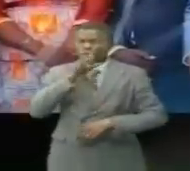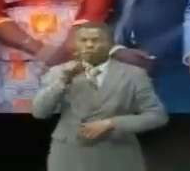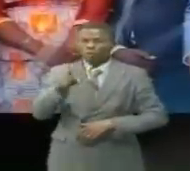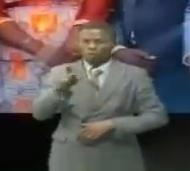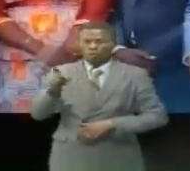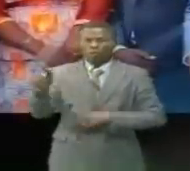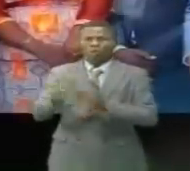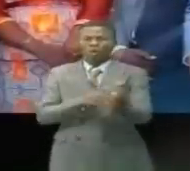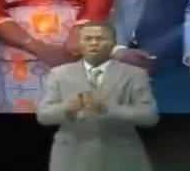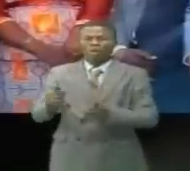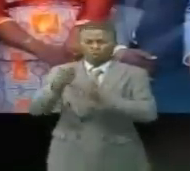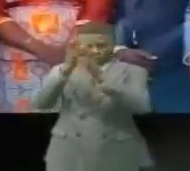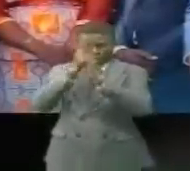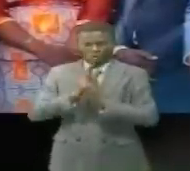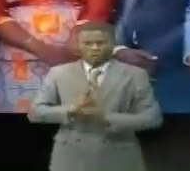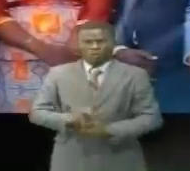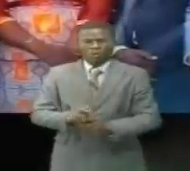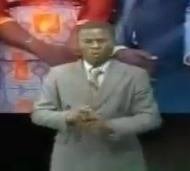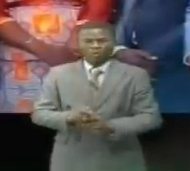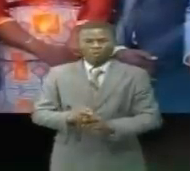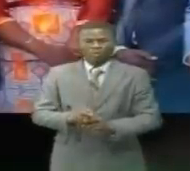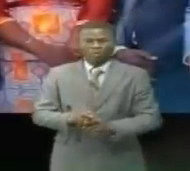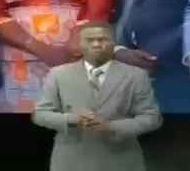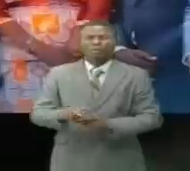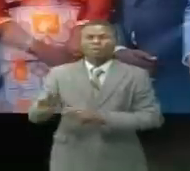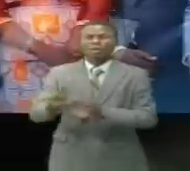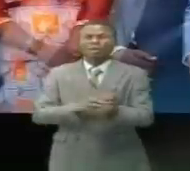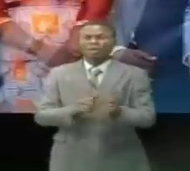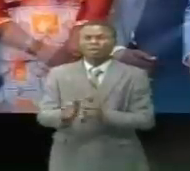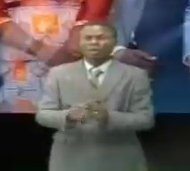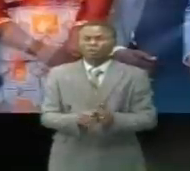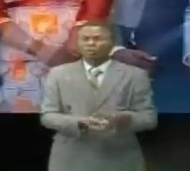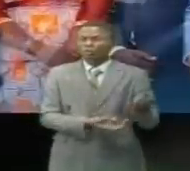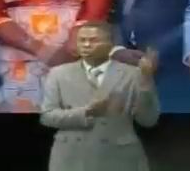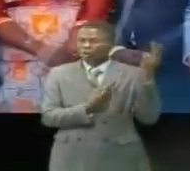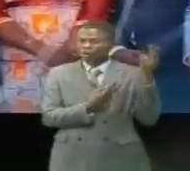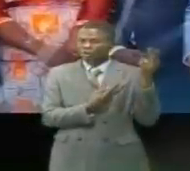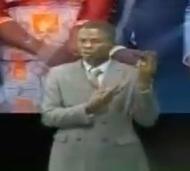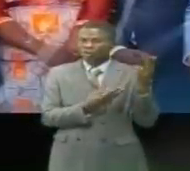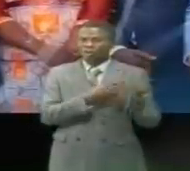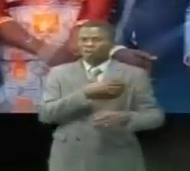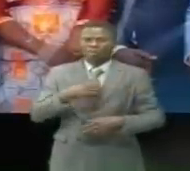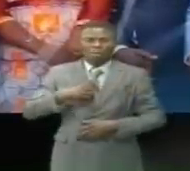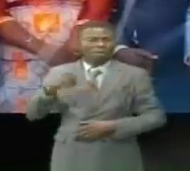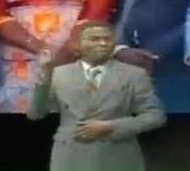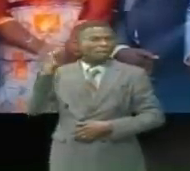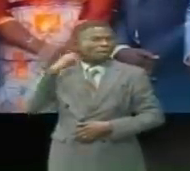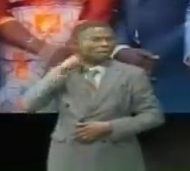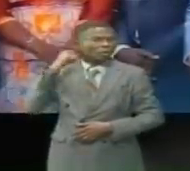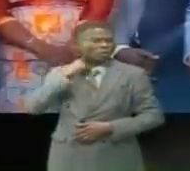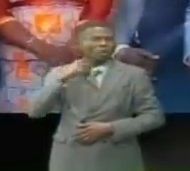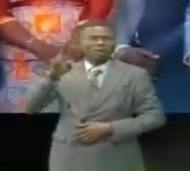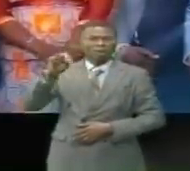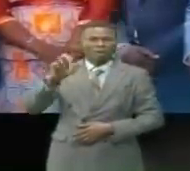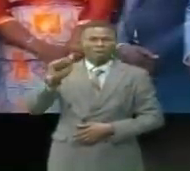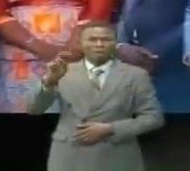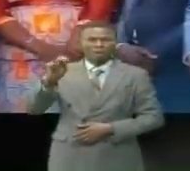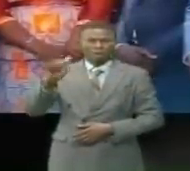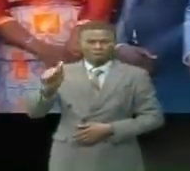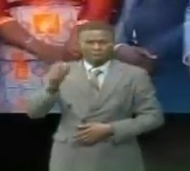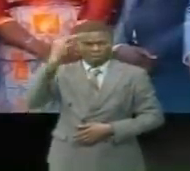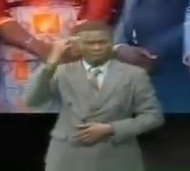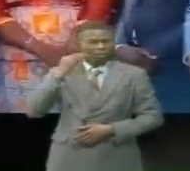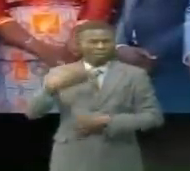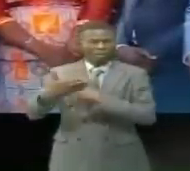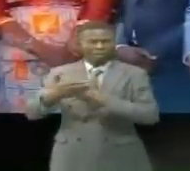salir la réputation et ternir l'image de Son Excellence, Madame la professeure Docteur Nana Manonina Kyumba, ministre près